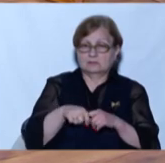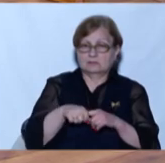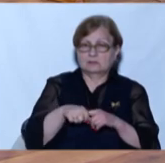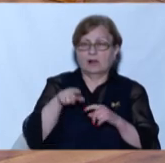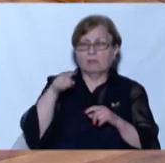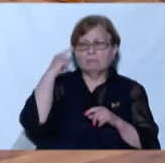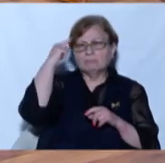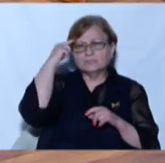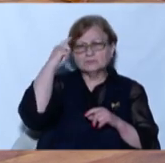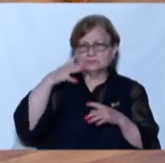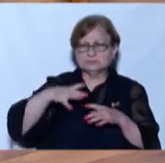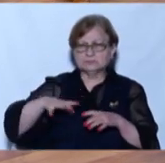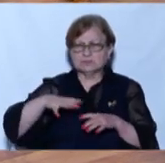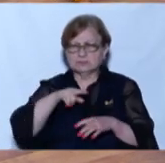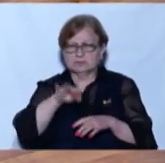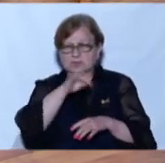ფიქსში და იმაში